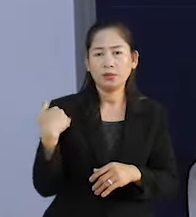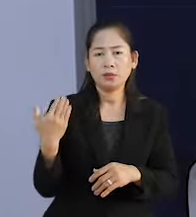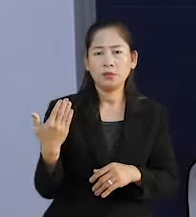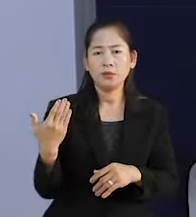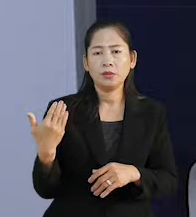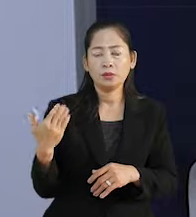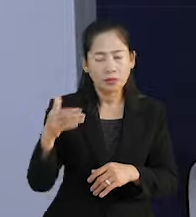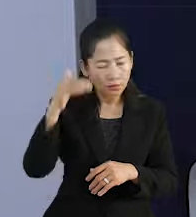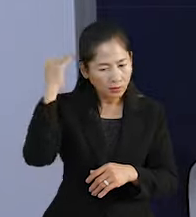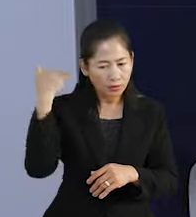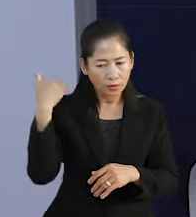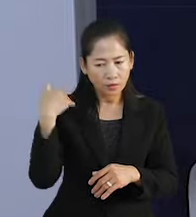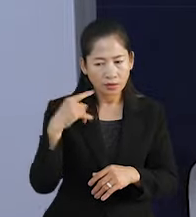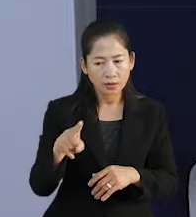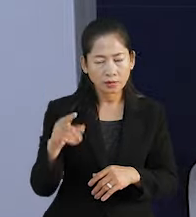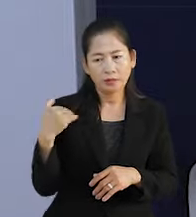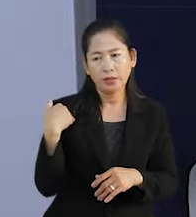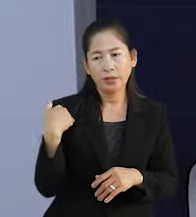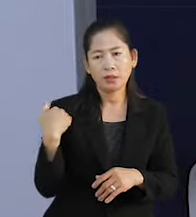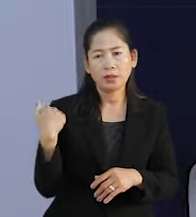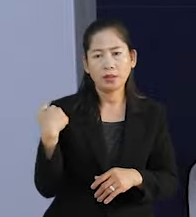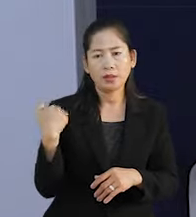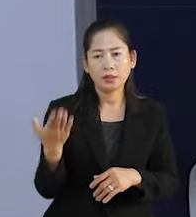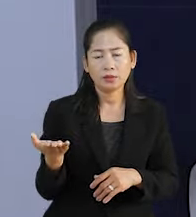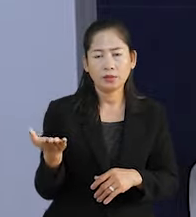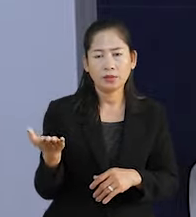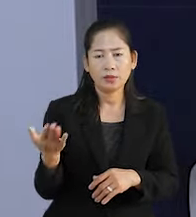ឯកូនគាត់មានអាយុ